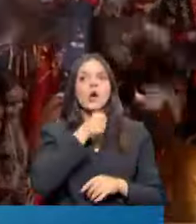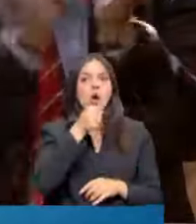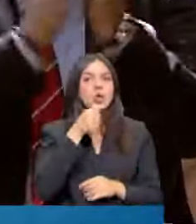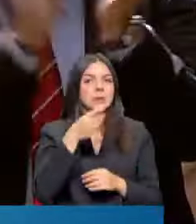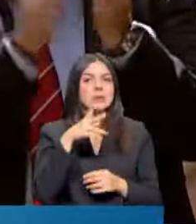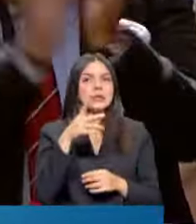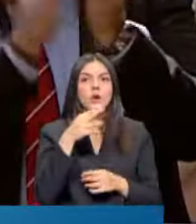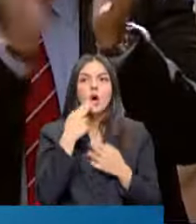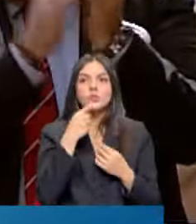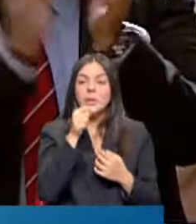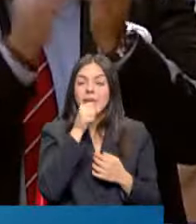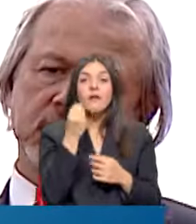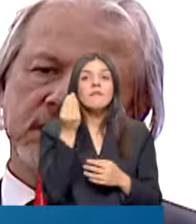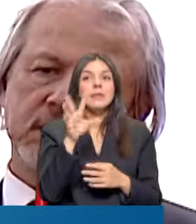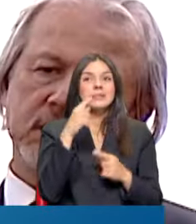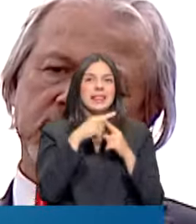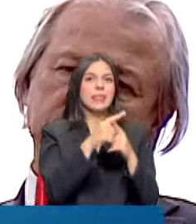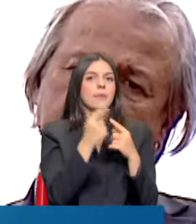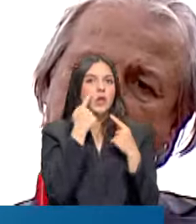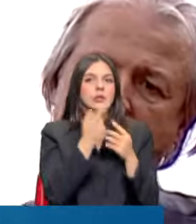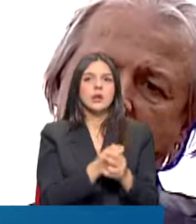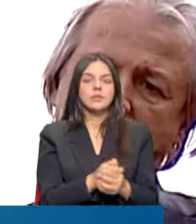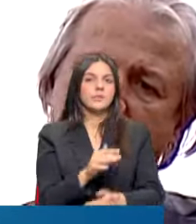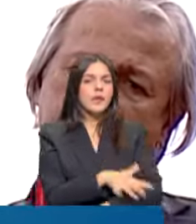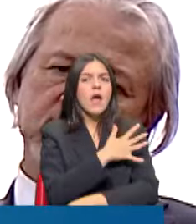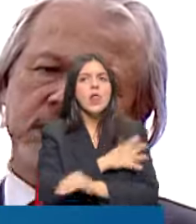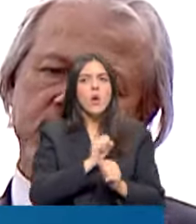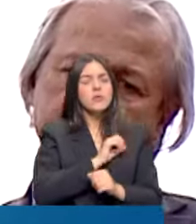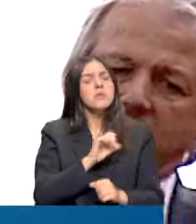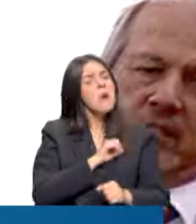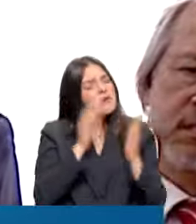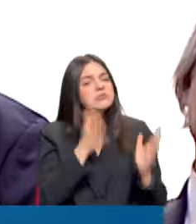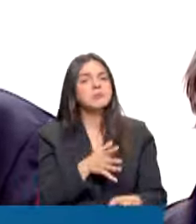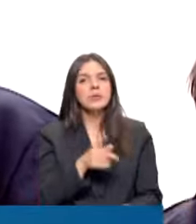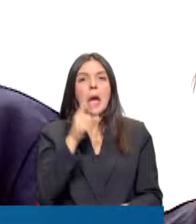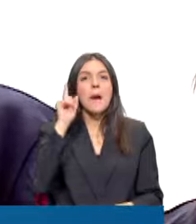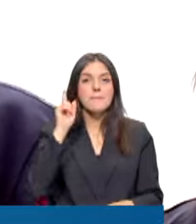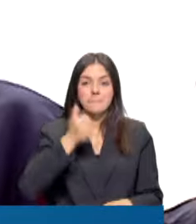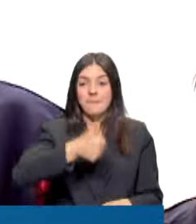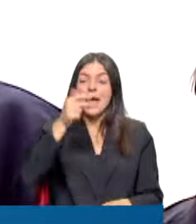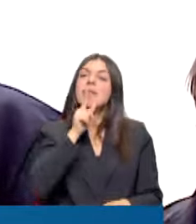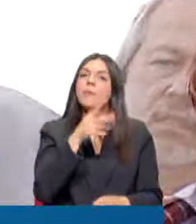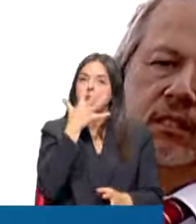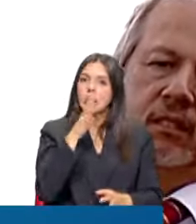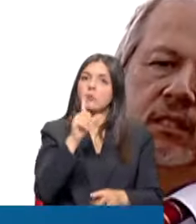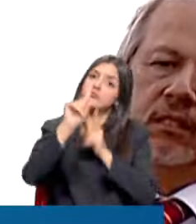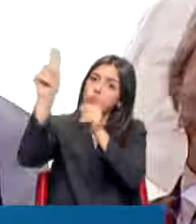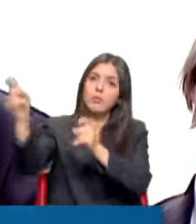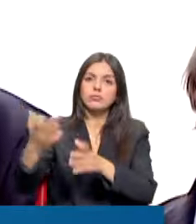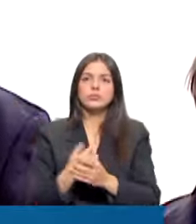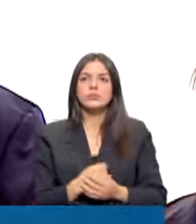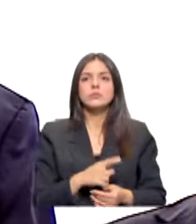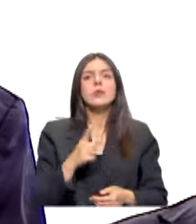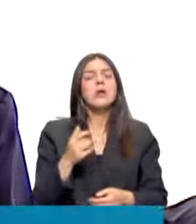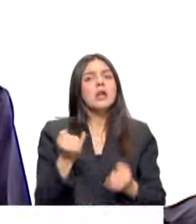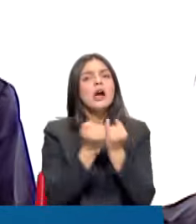yer verilmemesine tepki gösterdi. Vali Bey korkuyor. Korksun. Bakandan emir bekliyor. Sorsun. Kardeşim,